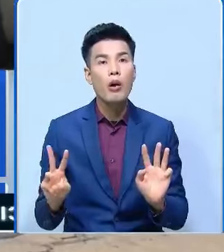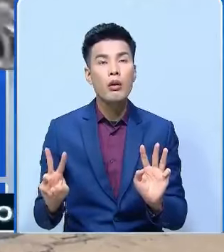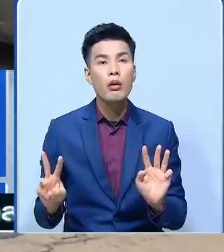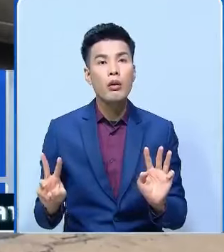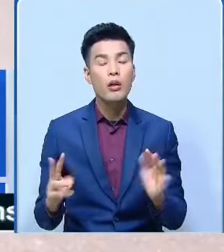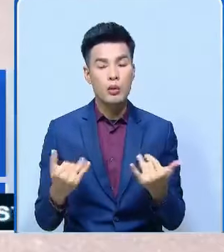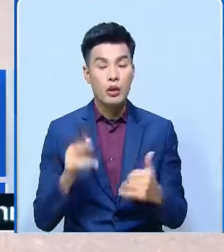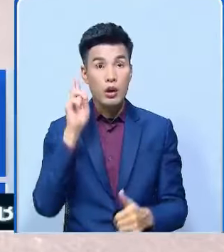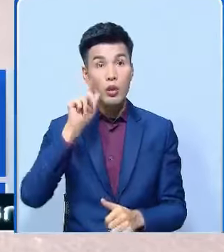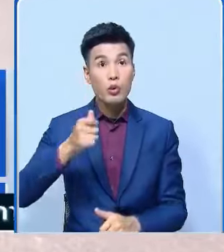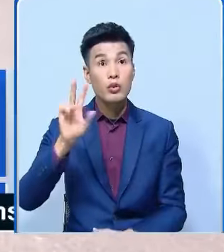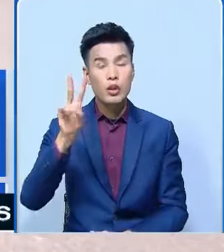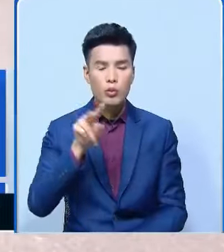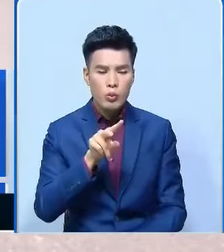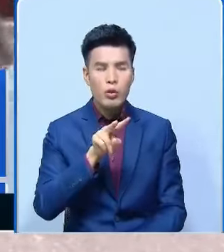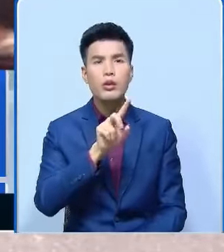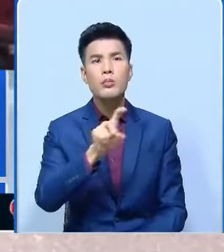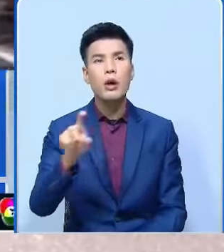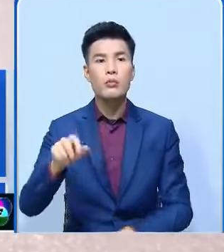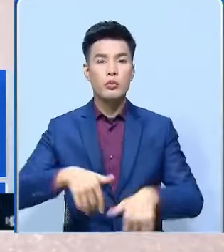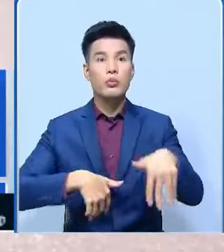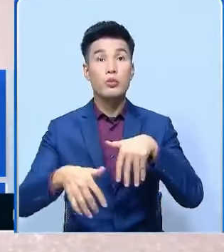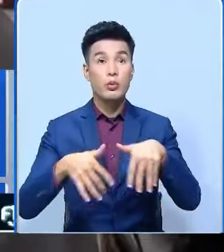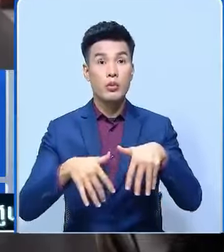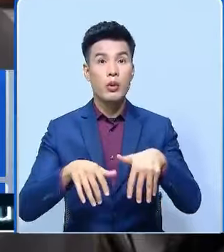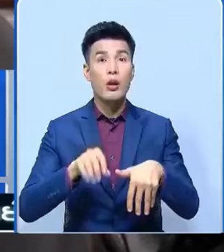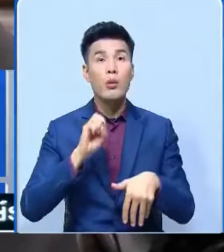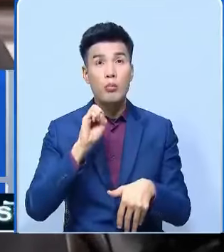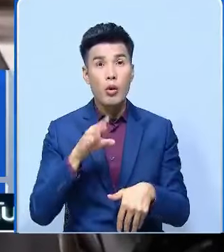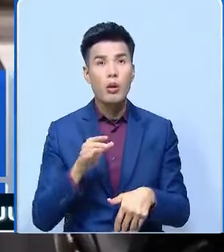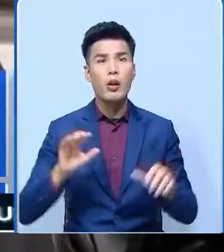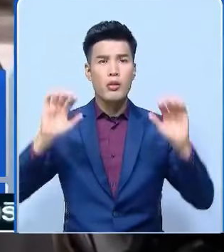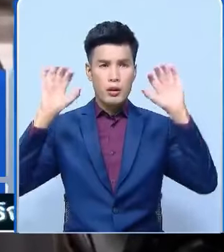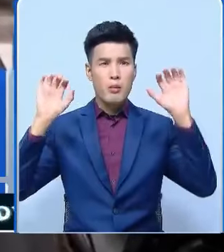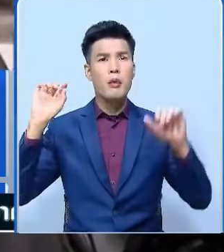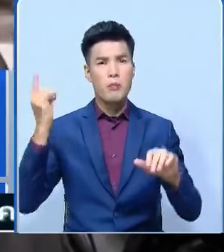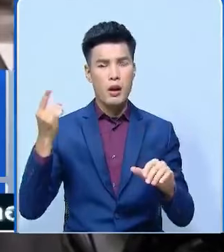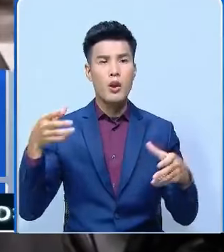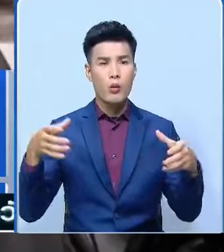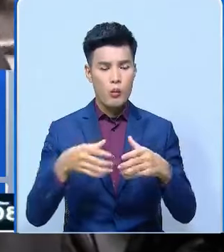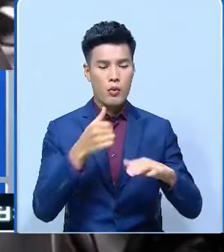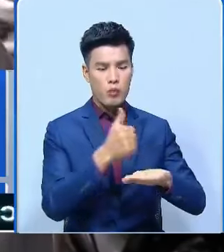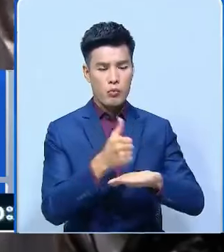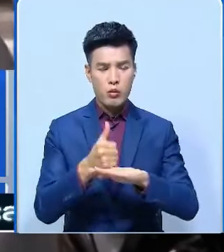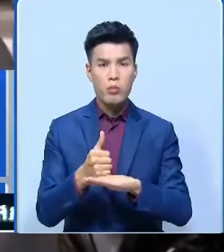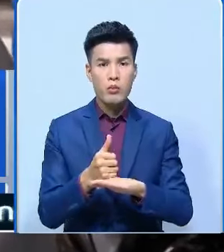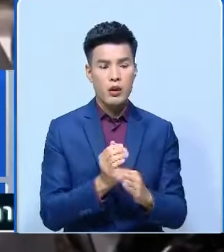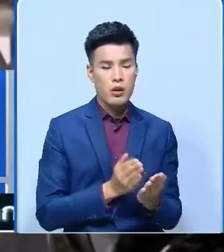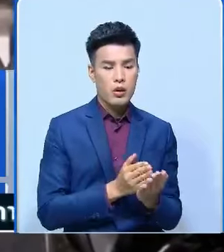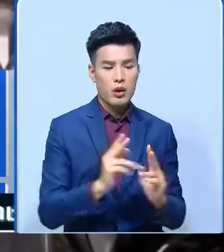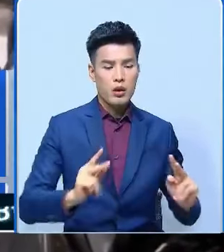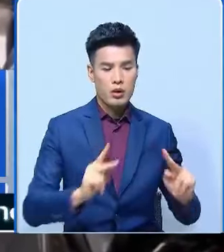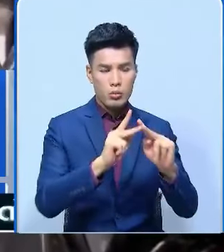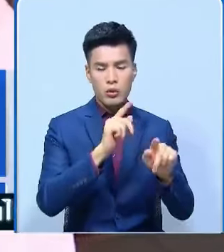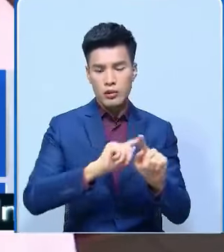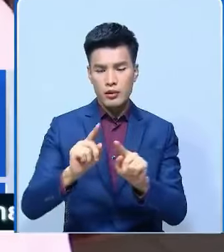ช่อง 7HD ก็เลยไปสอบถามประชาชนบอกรัฐบาลใหม่กำลังจัดโผรัฐมนตรีกันอยู่ช